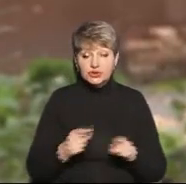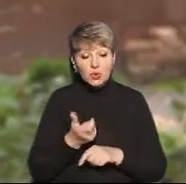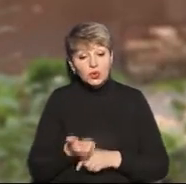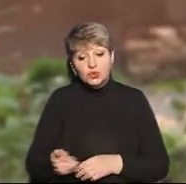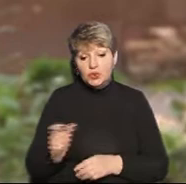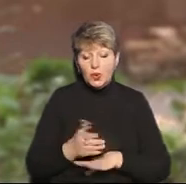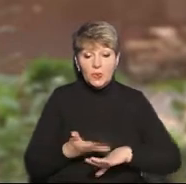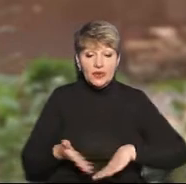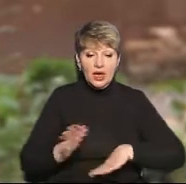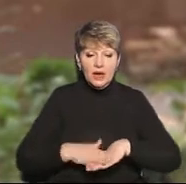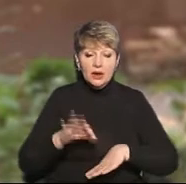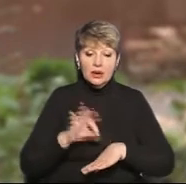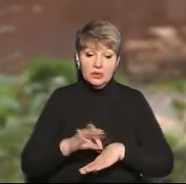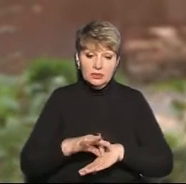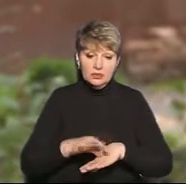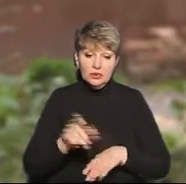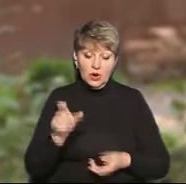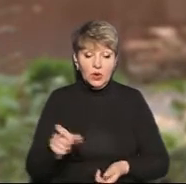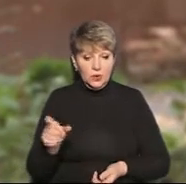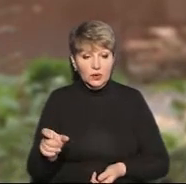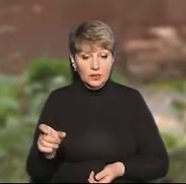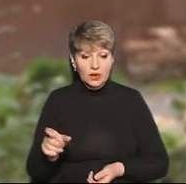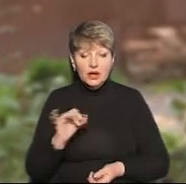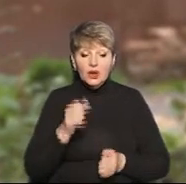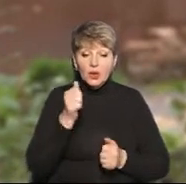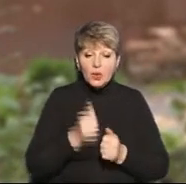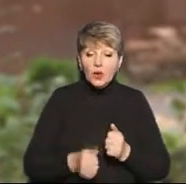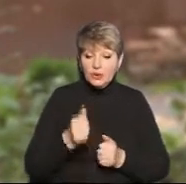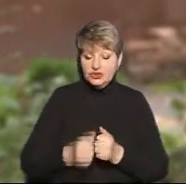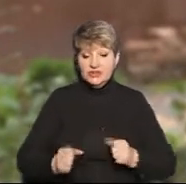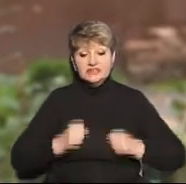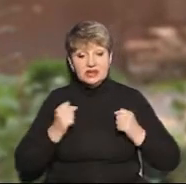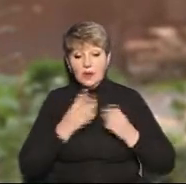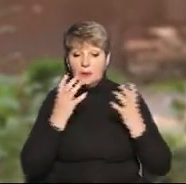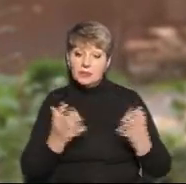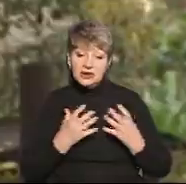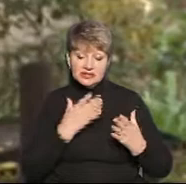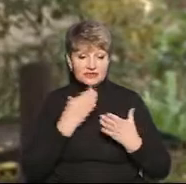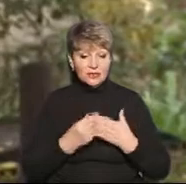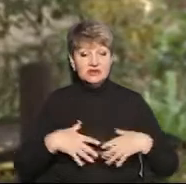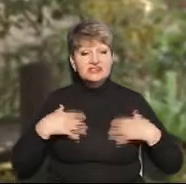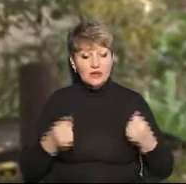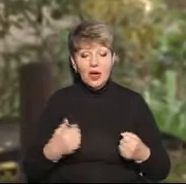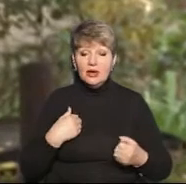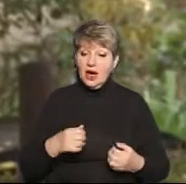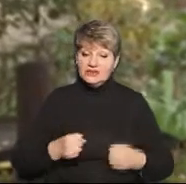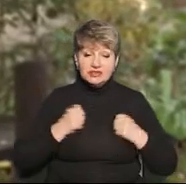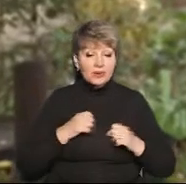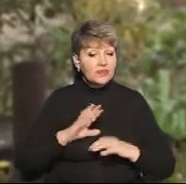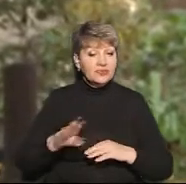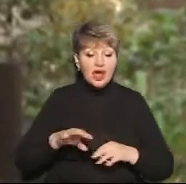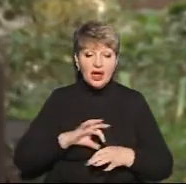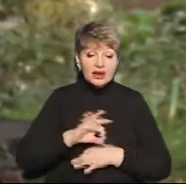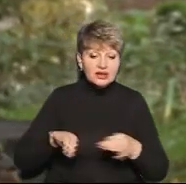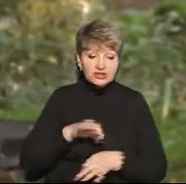дуже тяжко люди переносять. І кожен старається зберегти своє здоров'я. Стараюся не виходити